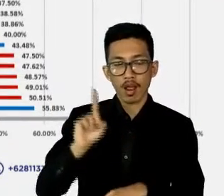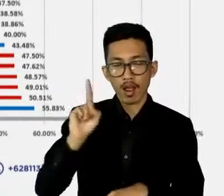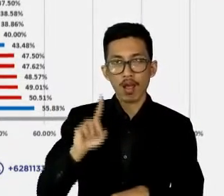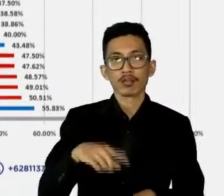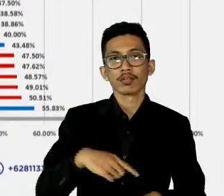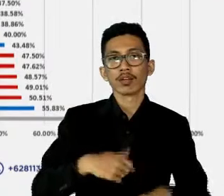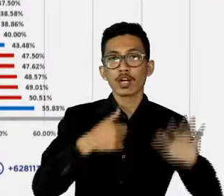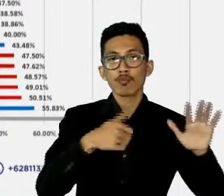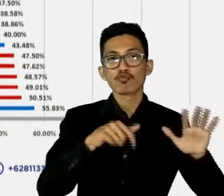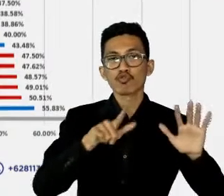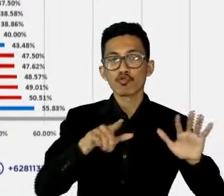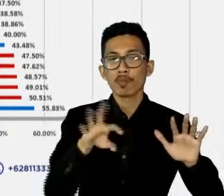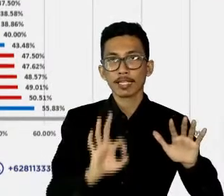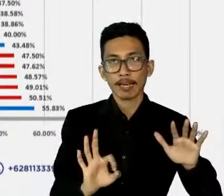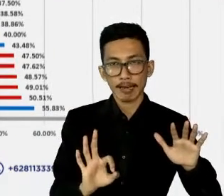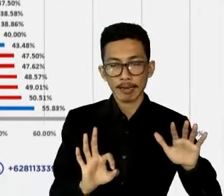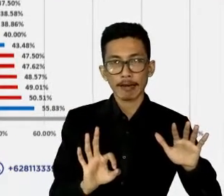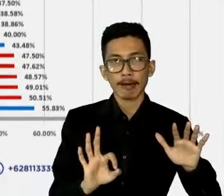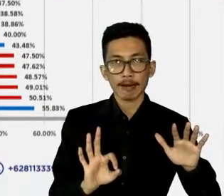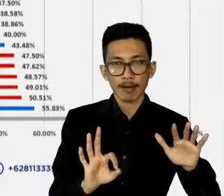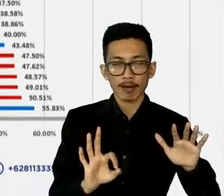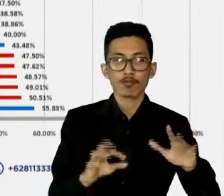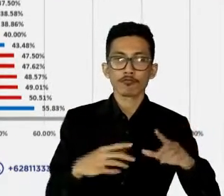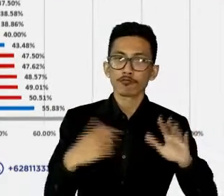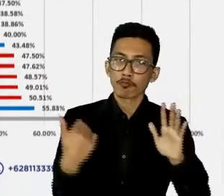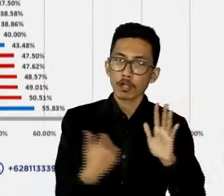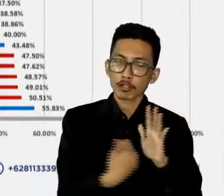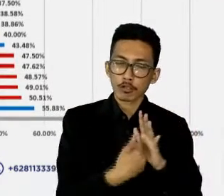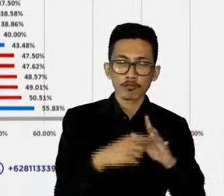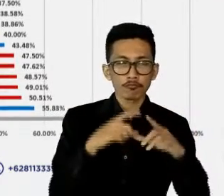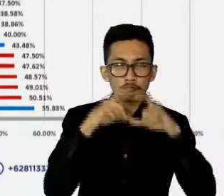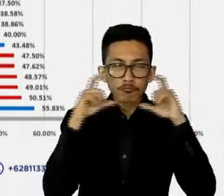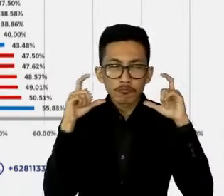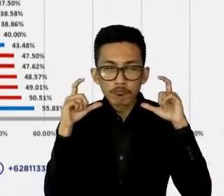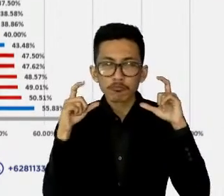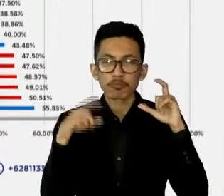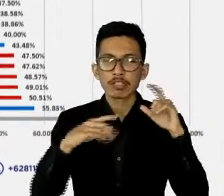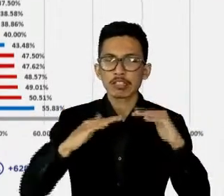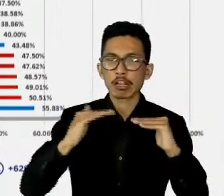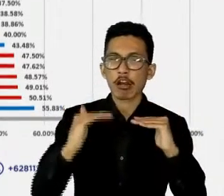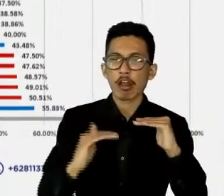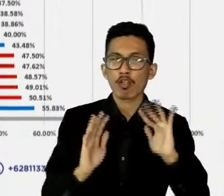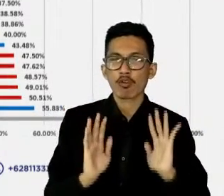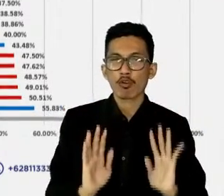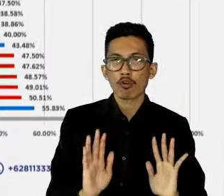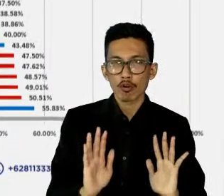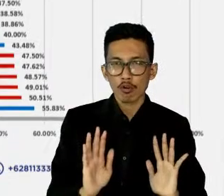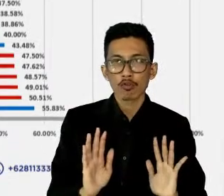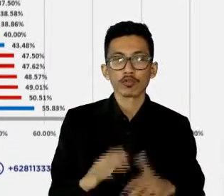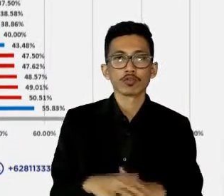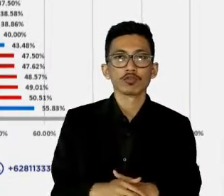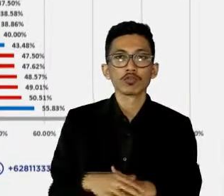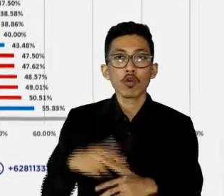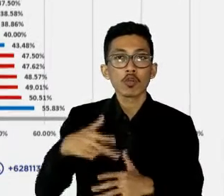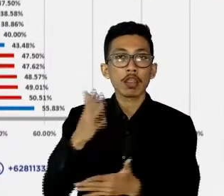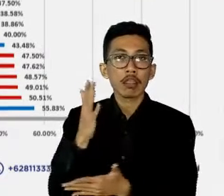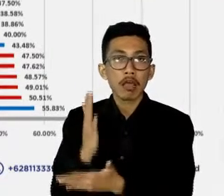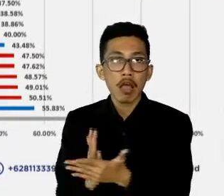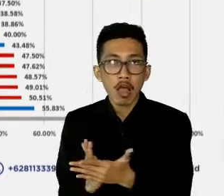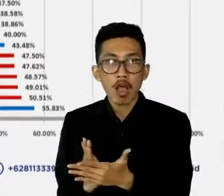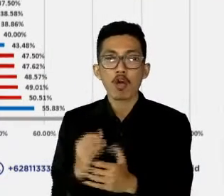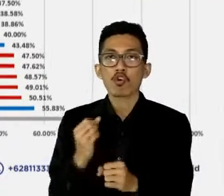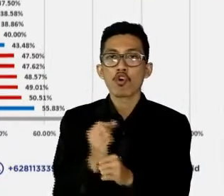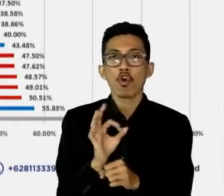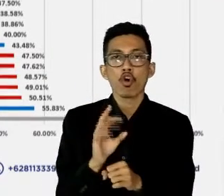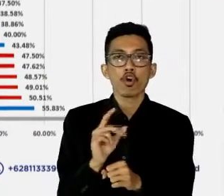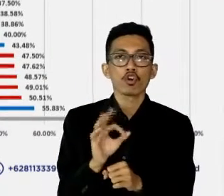kepatuhannya, kelurahan dan desa di sana, kepatuhan menggunakan masker rendah. Kemudian Sulawesi Tengah ini 60%-nya, Gorontalo